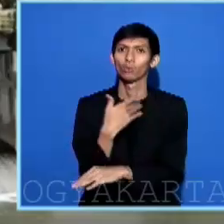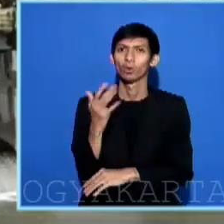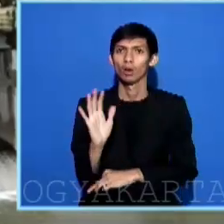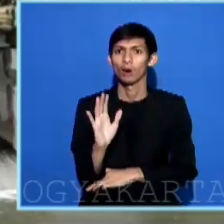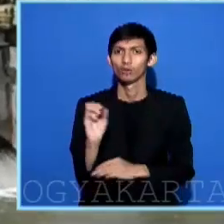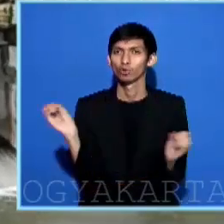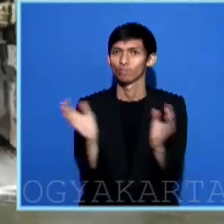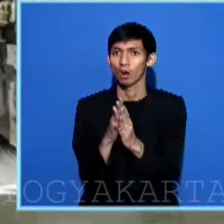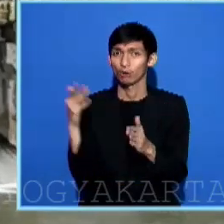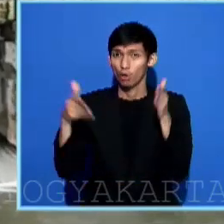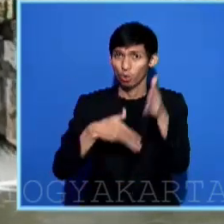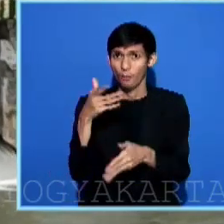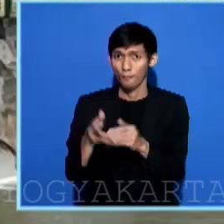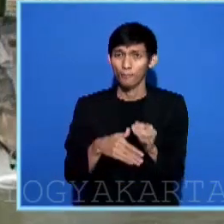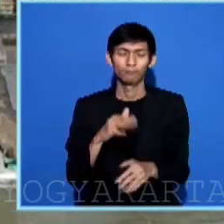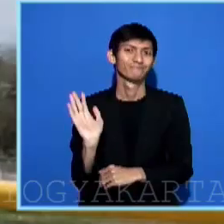Bendungan Kamijoro.